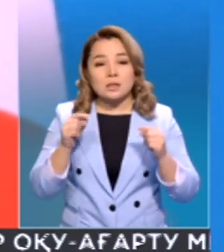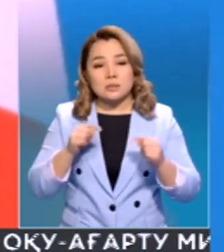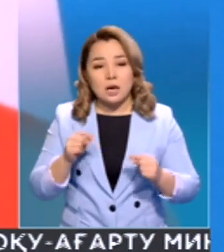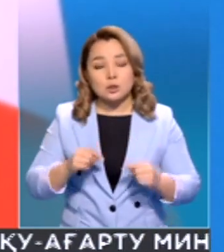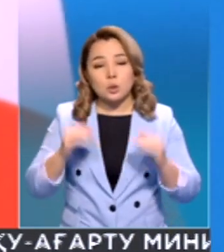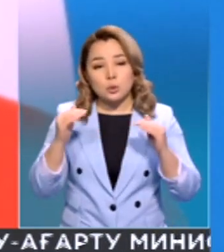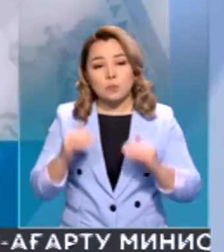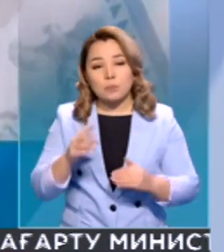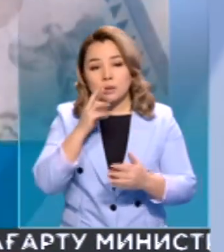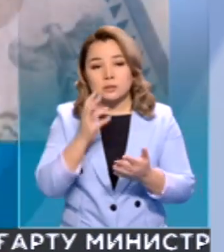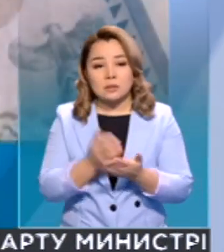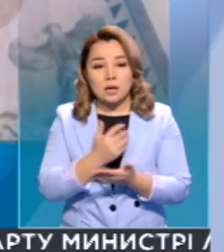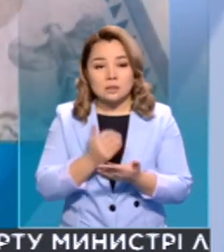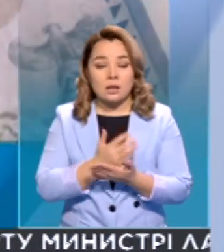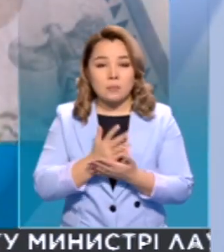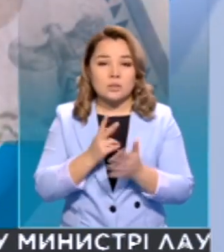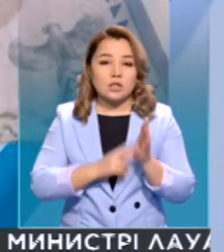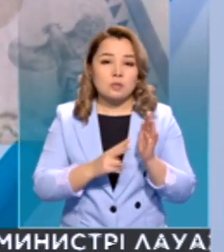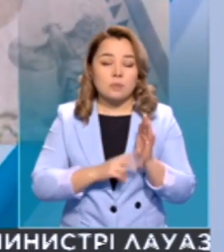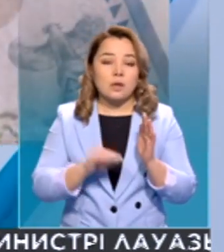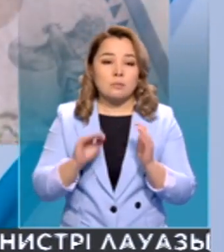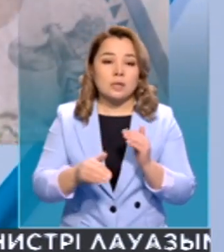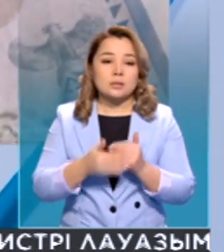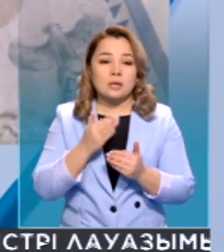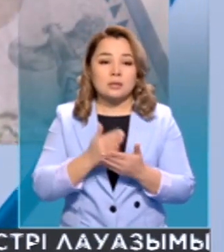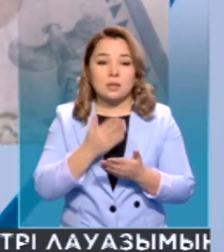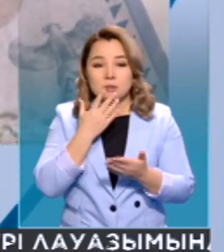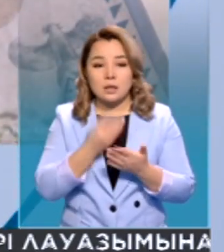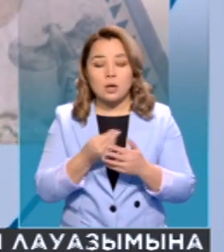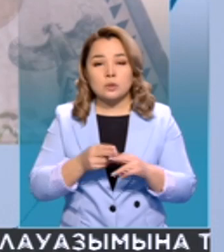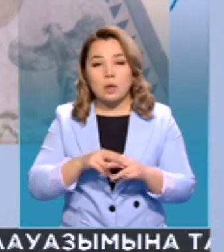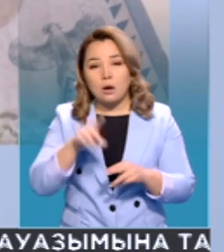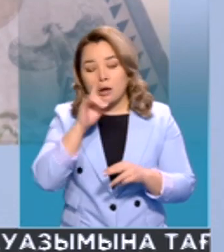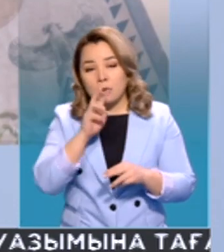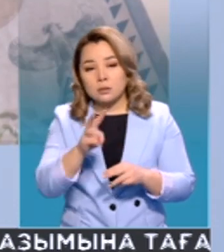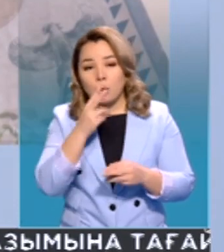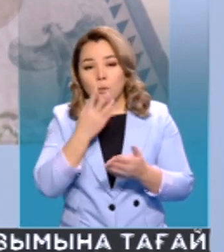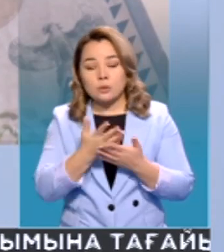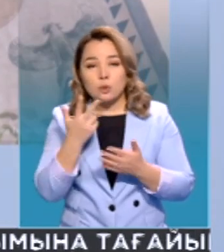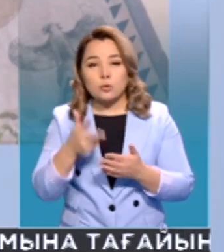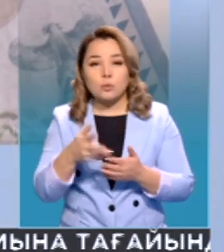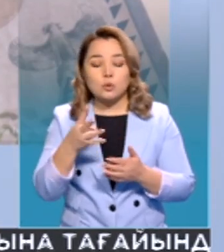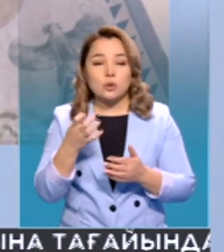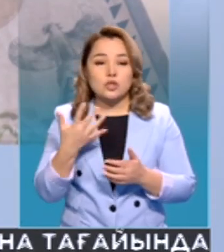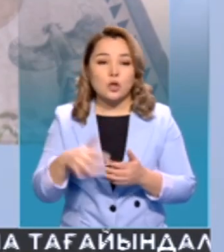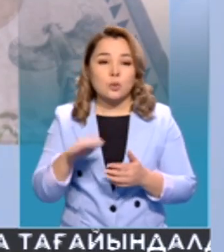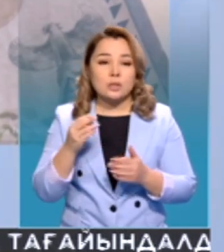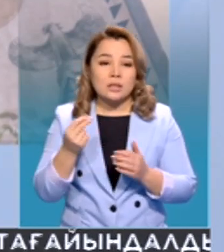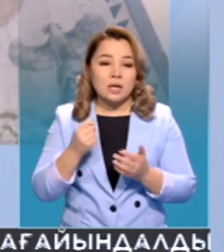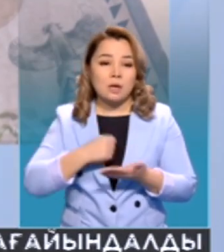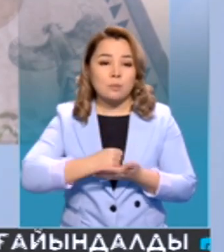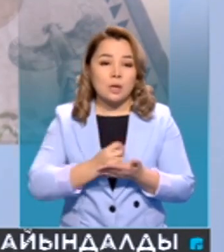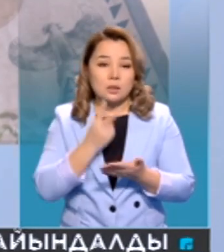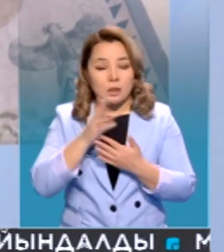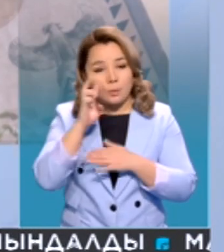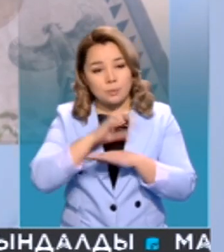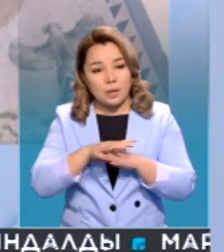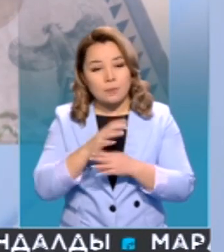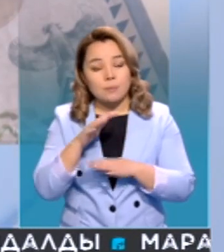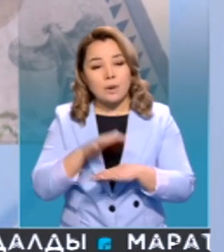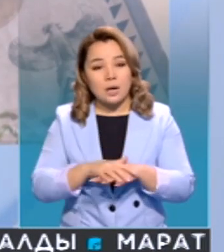ең төменгі жалақы мөлшері 70 000 теңге. Айлық есептік көрсеткіш 3450 теңге болып бекітілді. Мемлекеттік